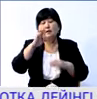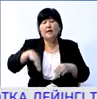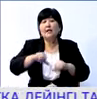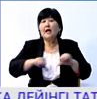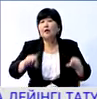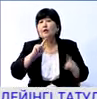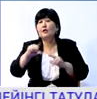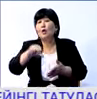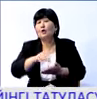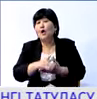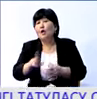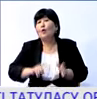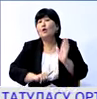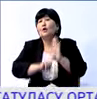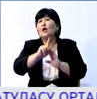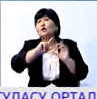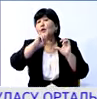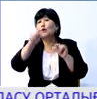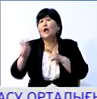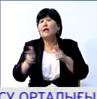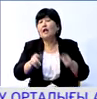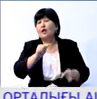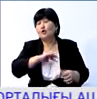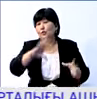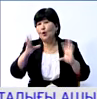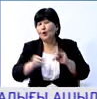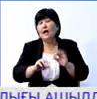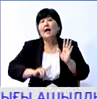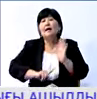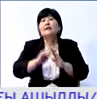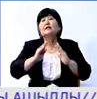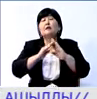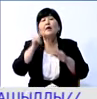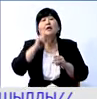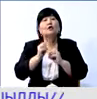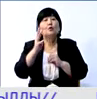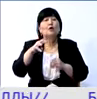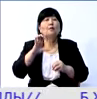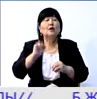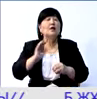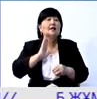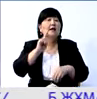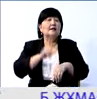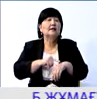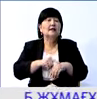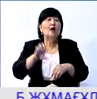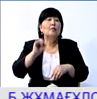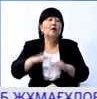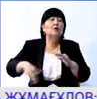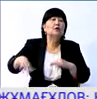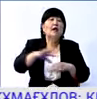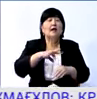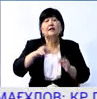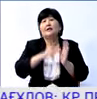комиссияның отырысы болды. Онда зымыранды ұшыруға дайындық жұмыстары қорытындыланды. Зымыран ертең 14 маусым күні таңертең Байқоңыр ғарыш